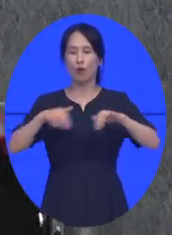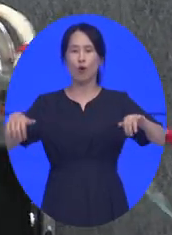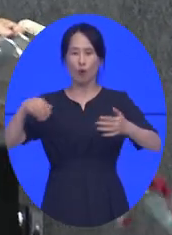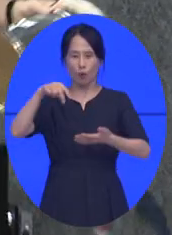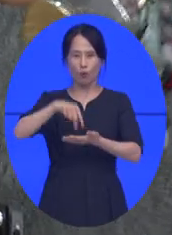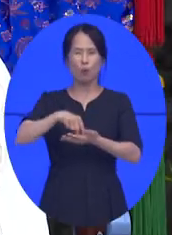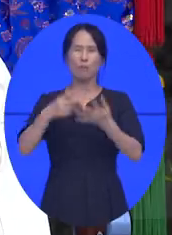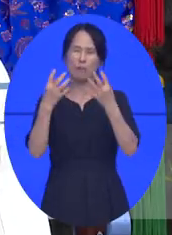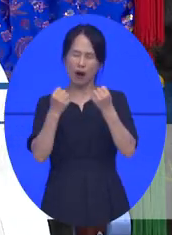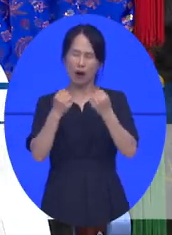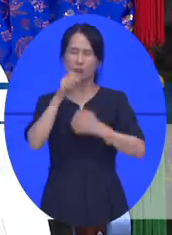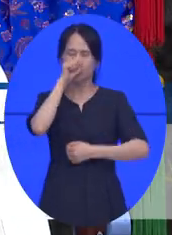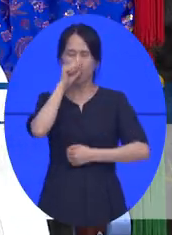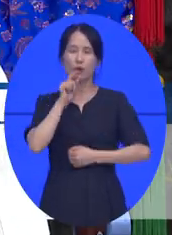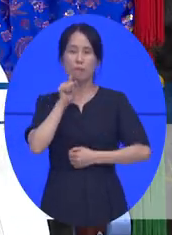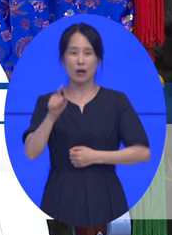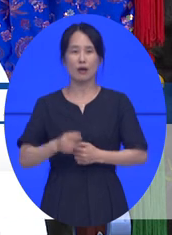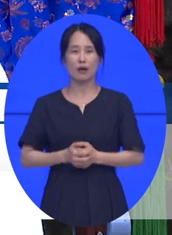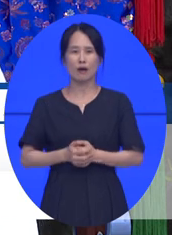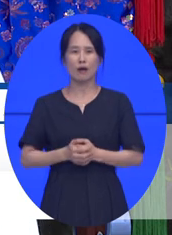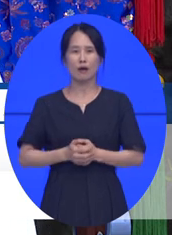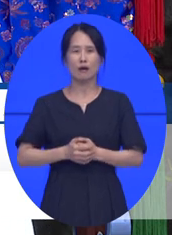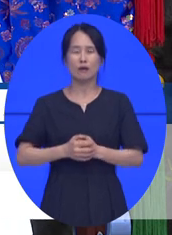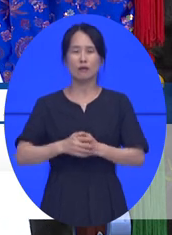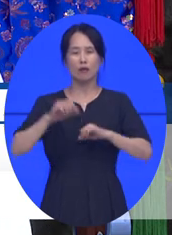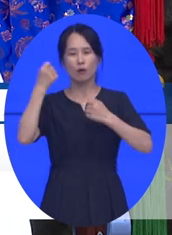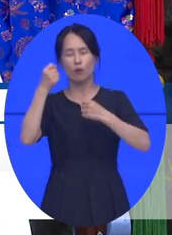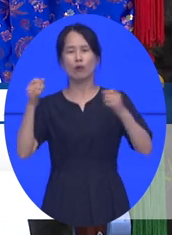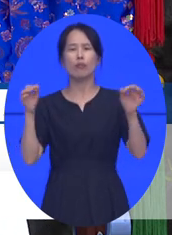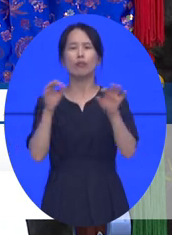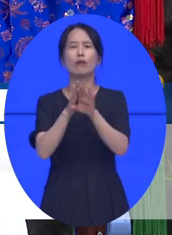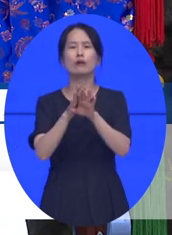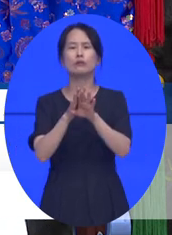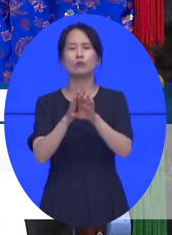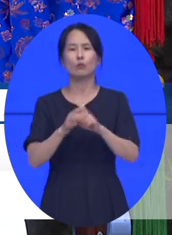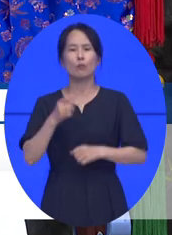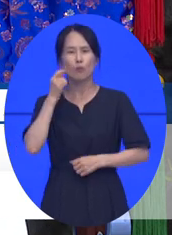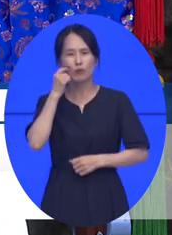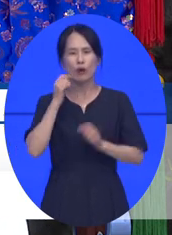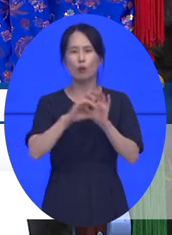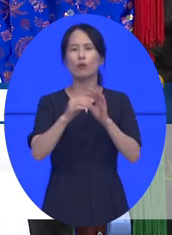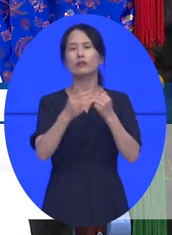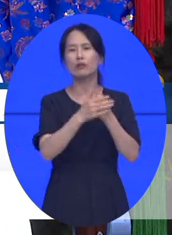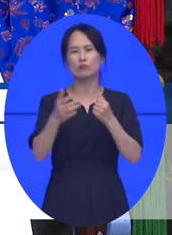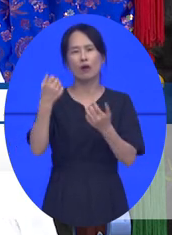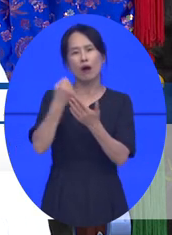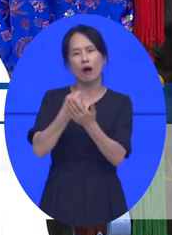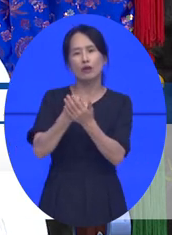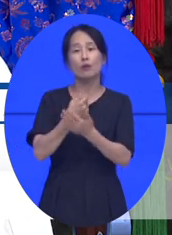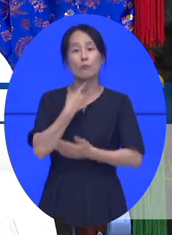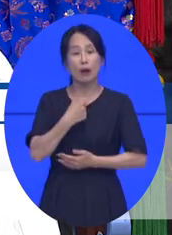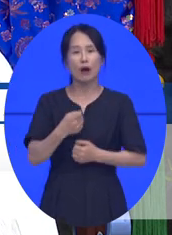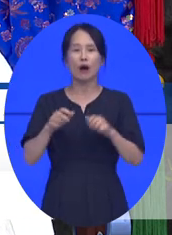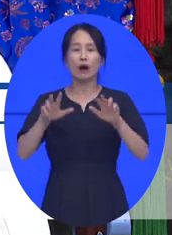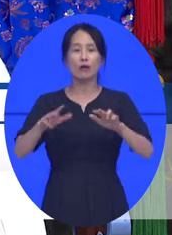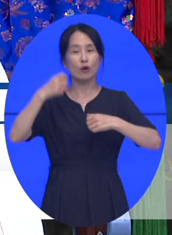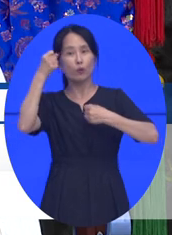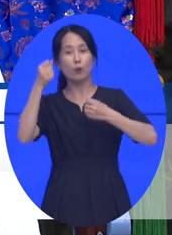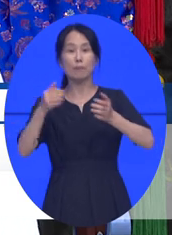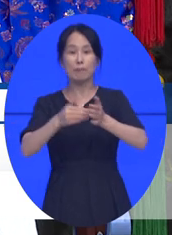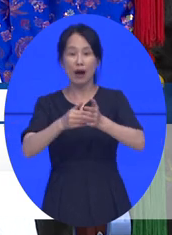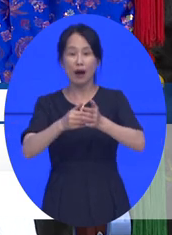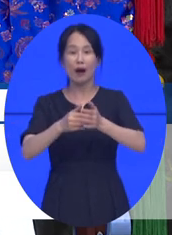이야기합니다. 공연이 없어지고 뭐 못하게 되고 하니까 사실은 되게 아쉬운 점들이 많았는데 이렇게 공연을 하고